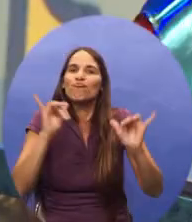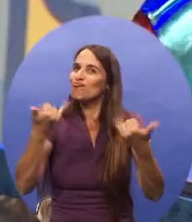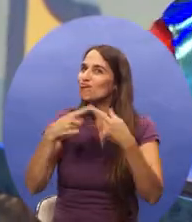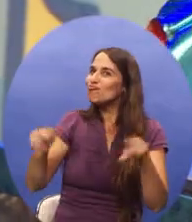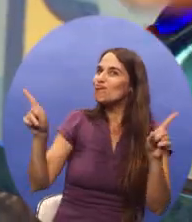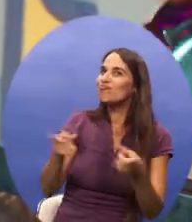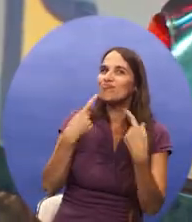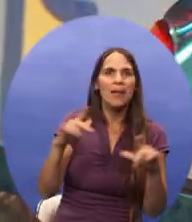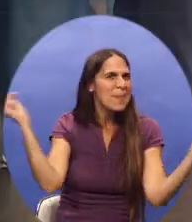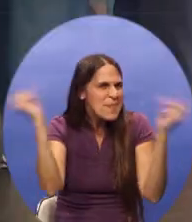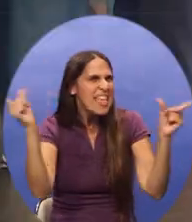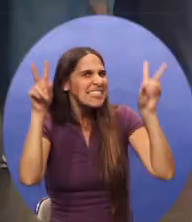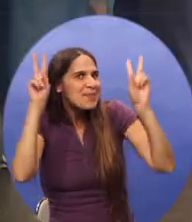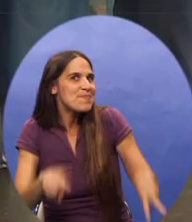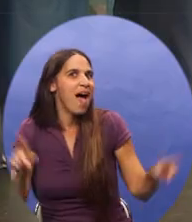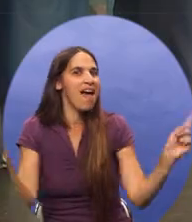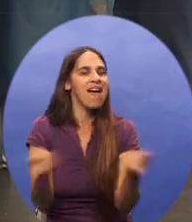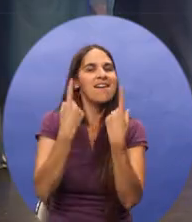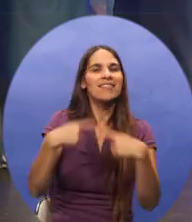איזה כיף פה! זאת